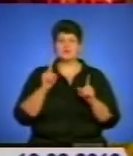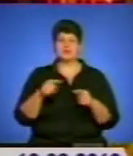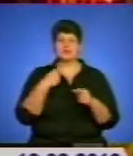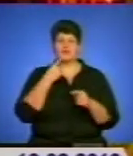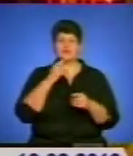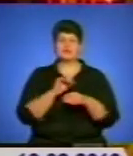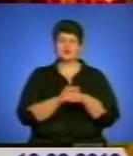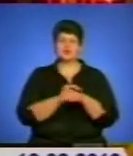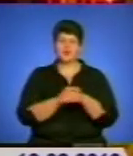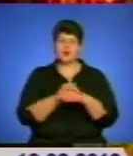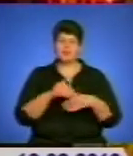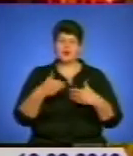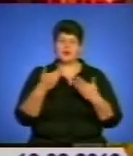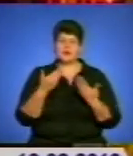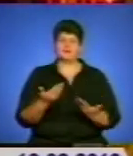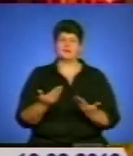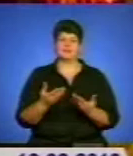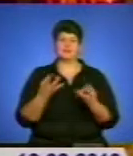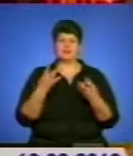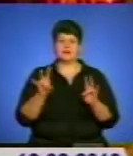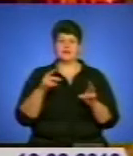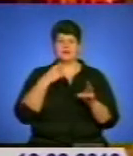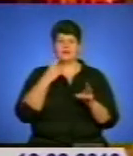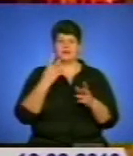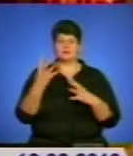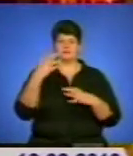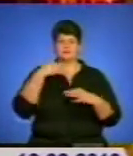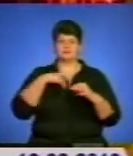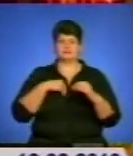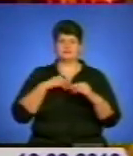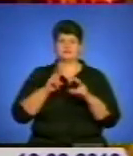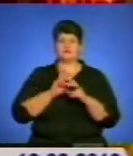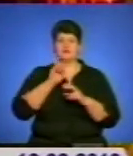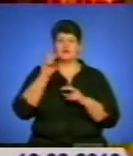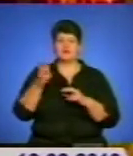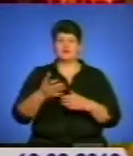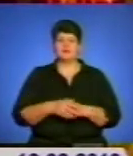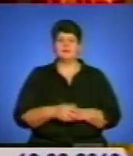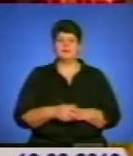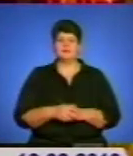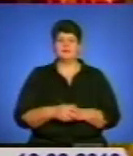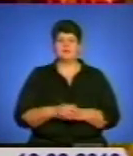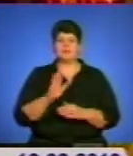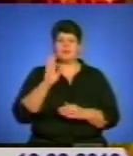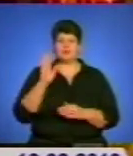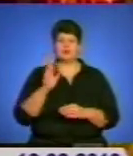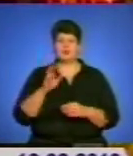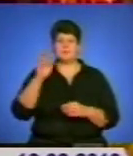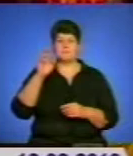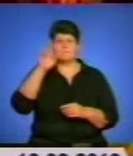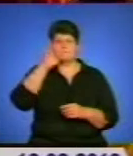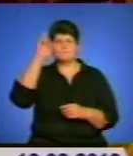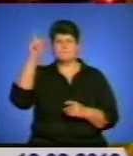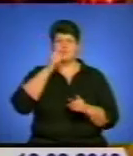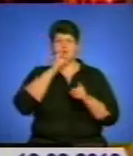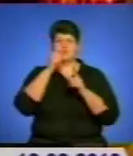добре, як казав Христос, не те осквернює людину, що входить в неї, а те, що виходить з уст її. Ну і, звичайно, бути богословами, якщо ми не